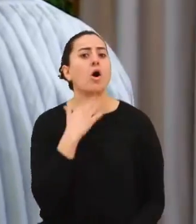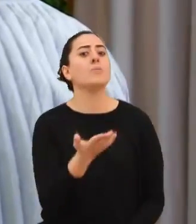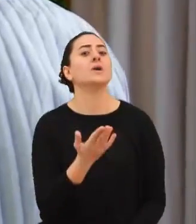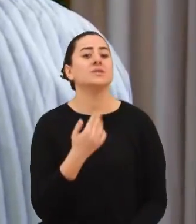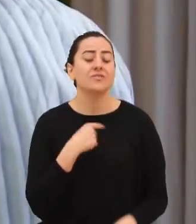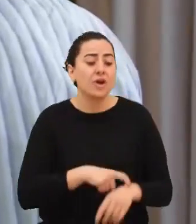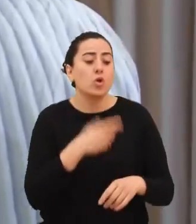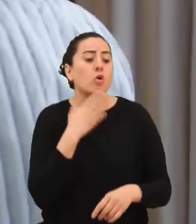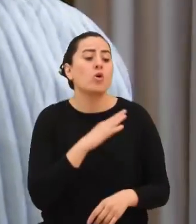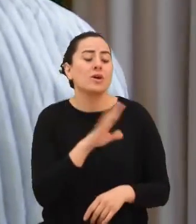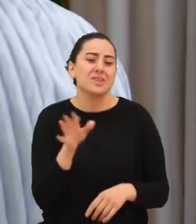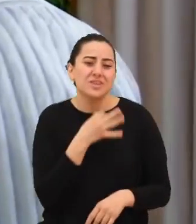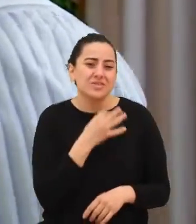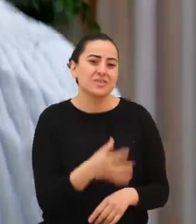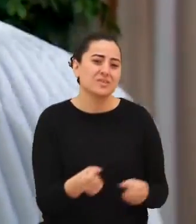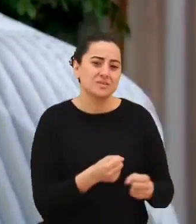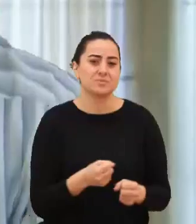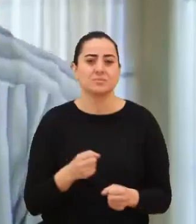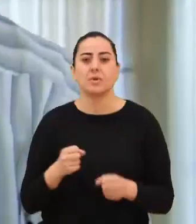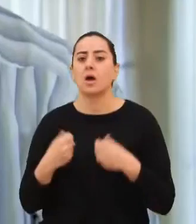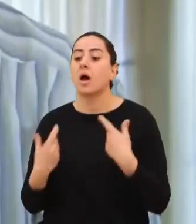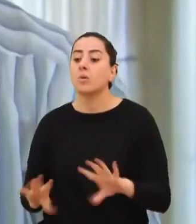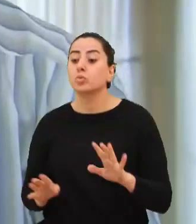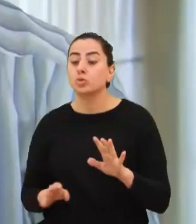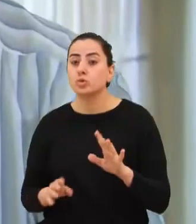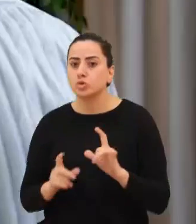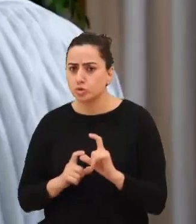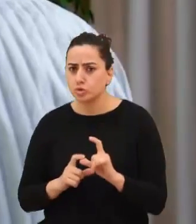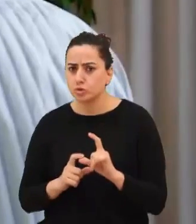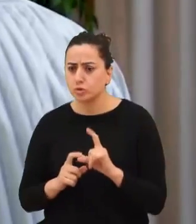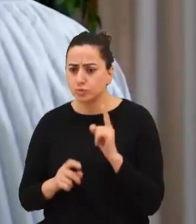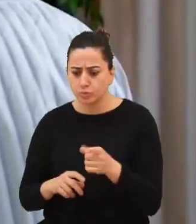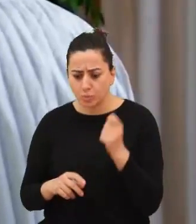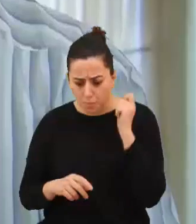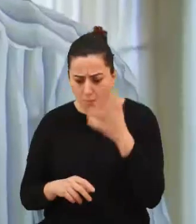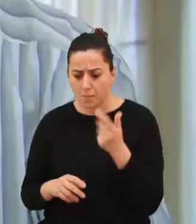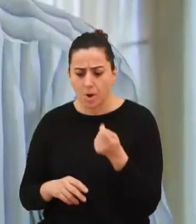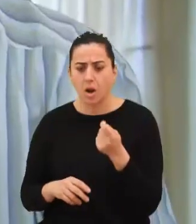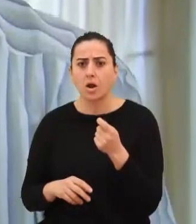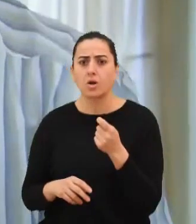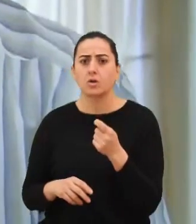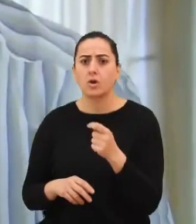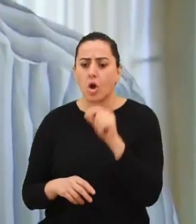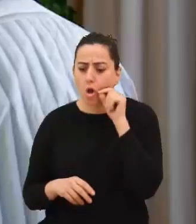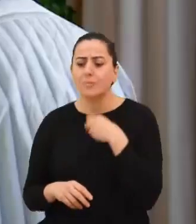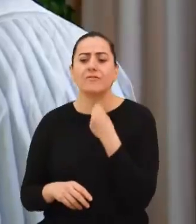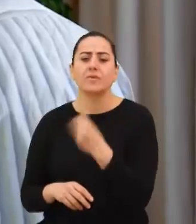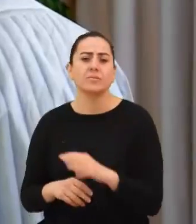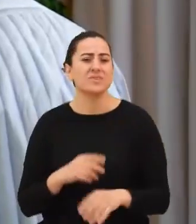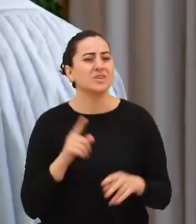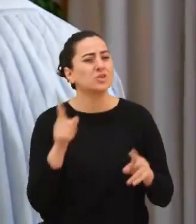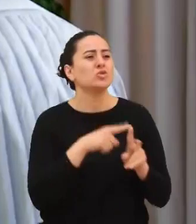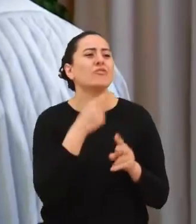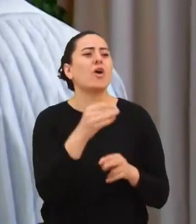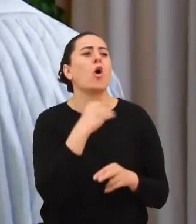vaktimiz yok. Herkesin iyiliği için bu çantayı almam lazım. Ya bir dakika Şükrü Efendi. Bu kadar para dolu çantayı oğlum istese vermem. Nurhan